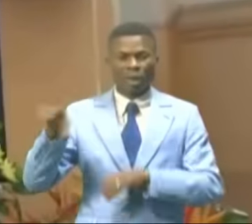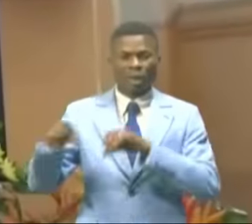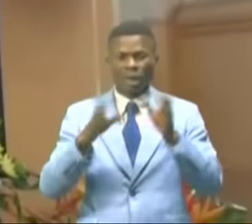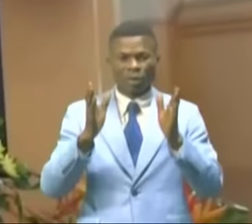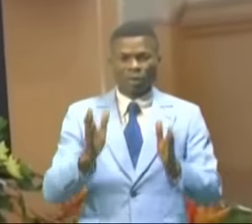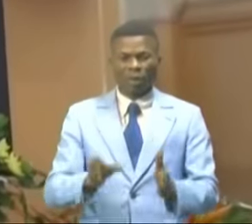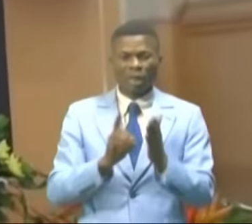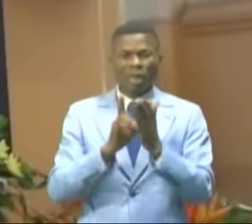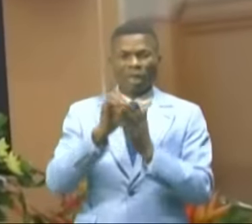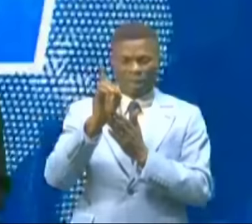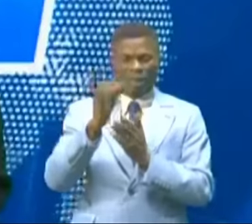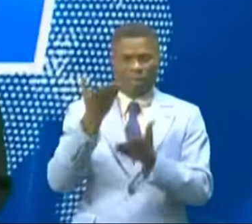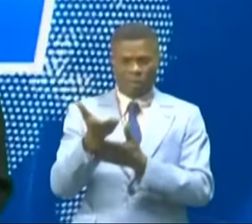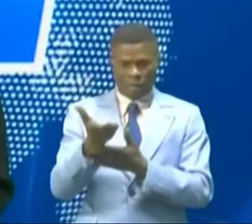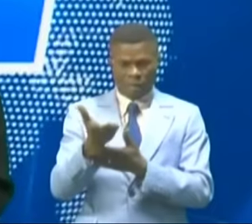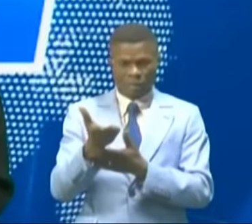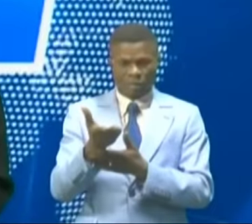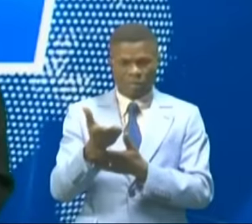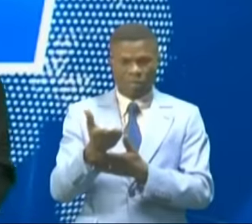du développement.